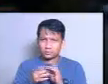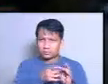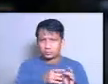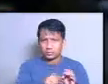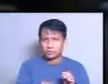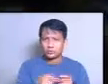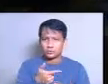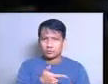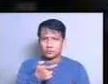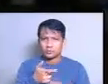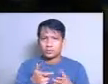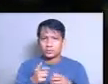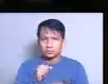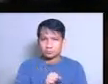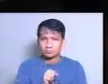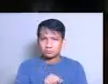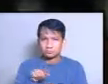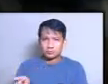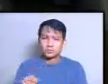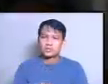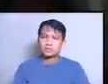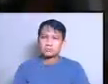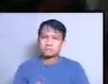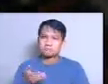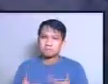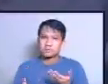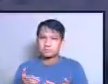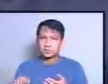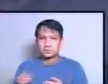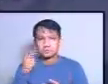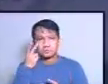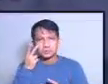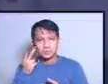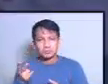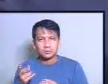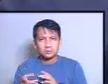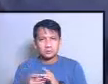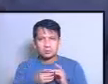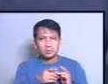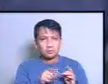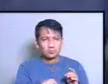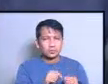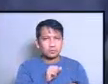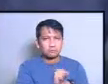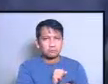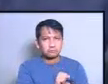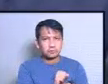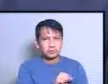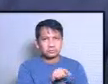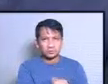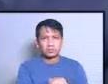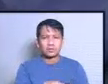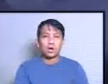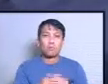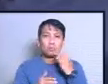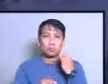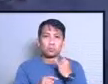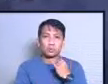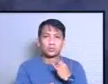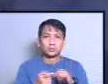ang pananambang sa trabaho ng biktima. Siguro isa sa mga titingnan natin dito ay yung kanyang trabaho. Kasi siya